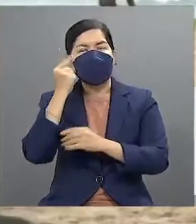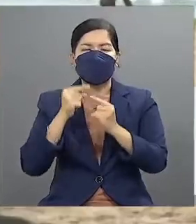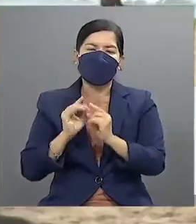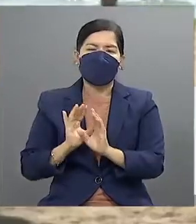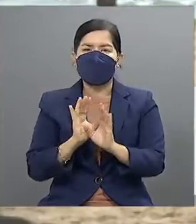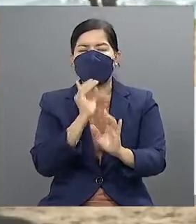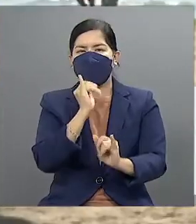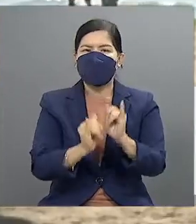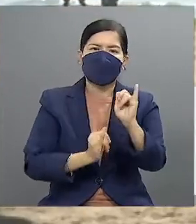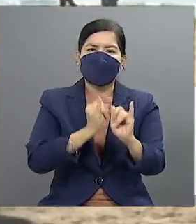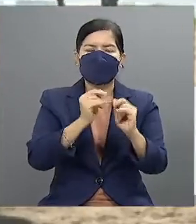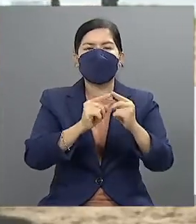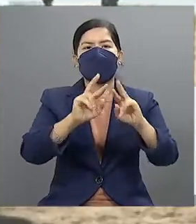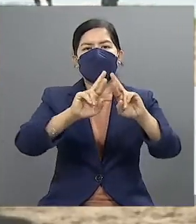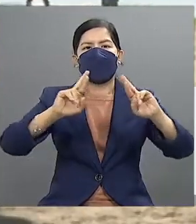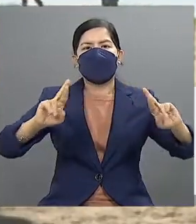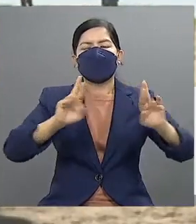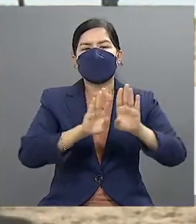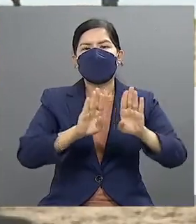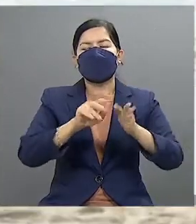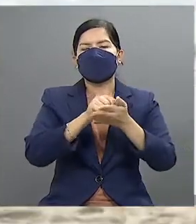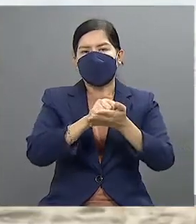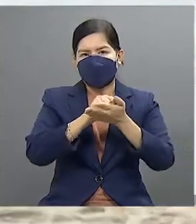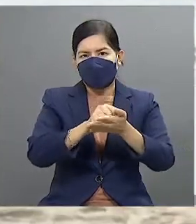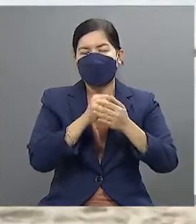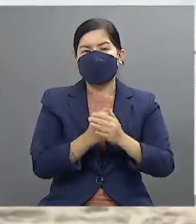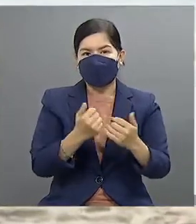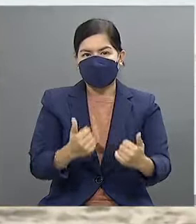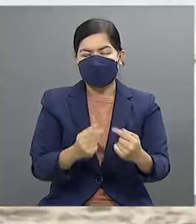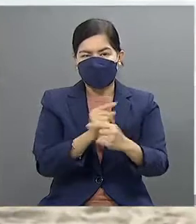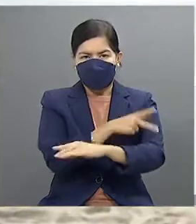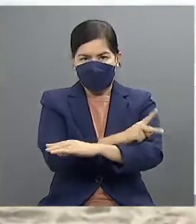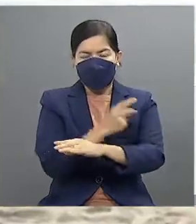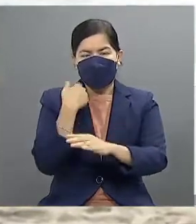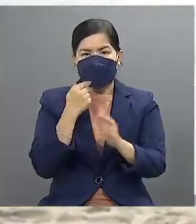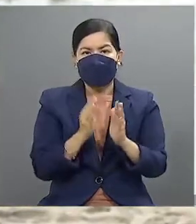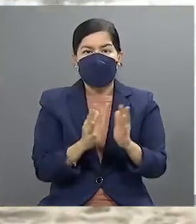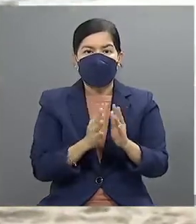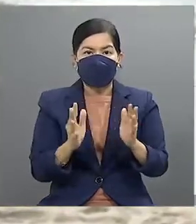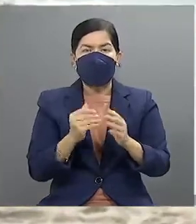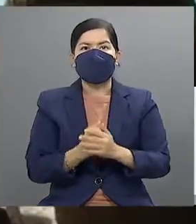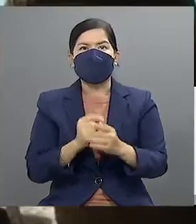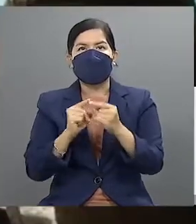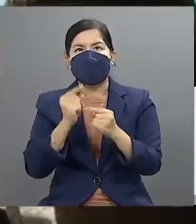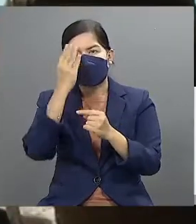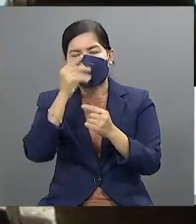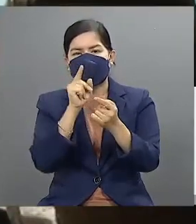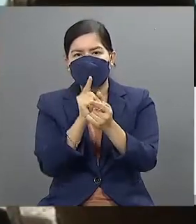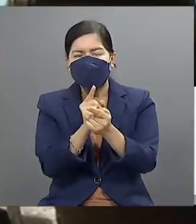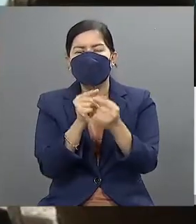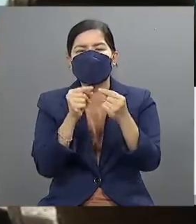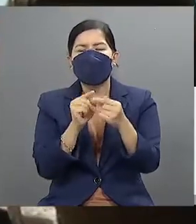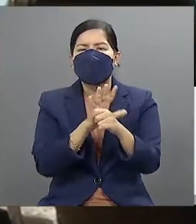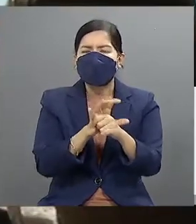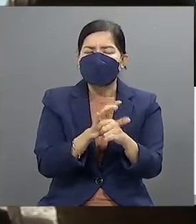การเพิ่มมากขึ้นกับบรรยากาศที่ภูเก็ตตอนนี้ก็ถือว่าคึกคักนะคะแต่ว่าการพบโอไมครอนค่ะคนที่ทำงานในภาคการท่องเที่ยวก็พูดคล้